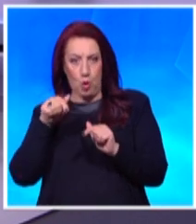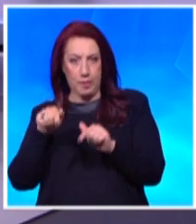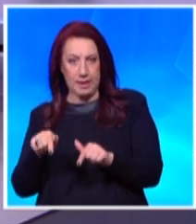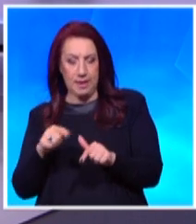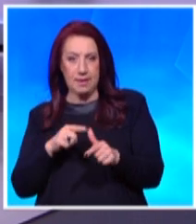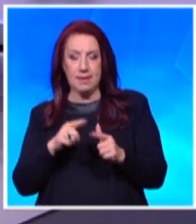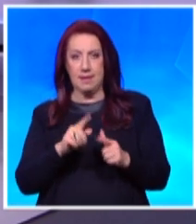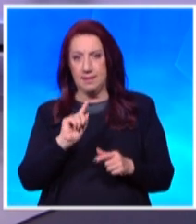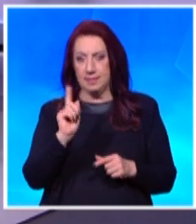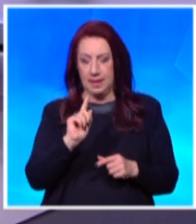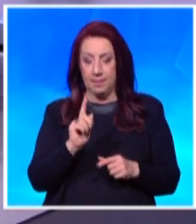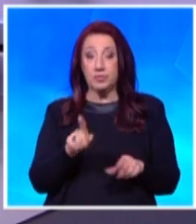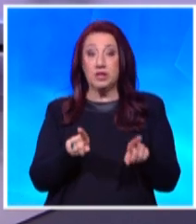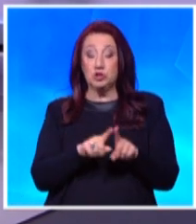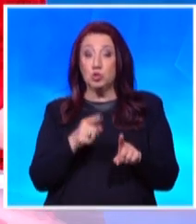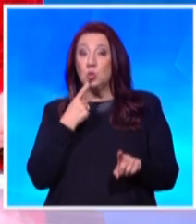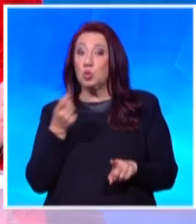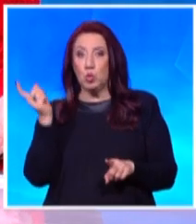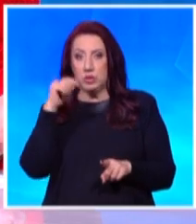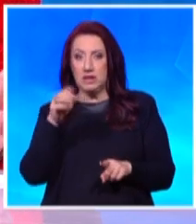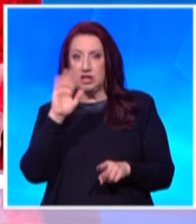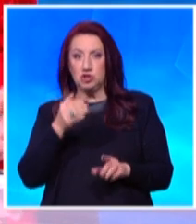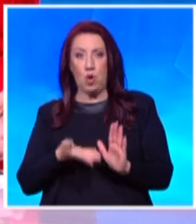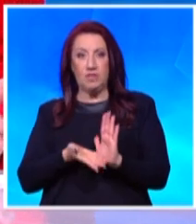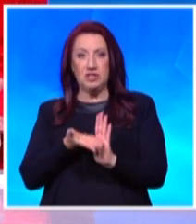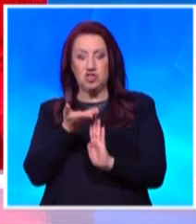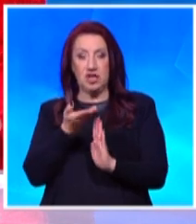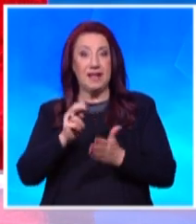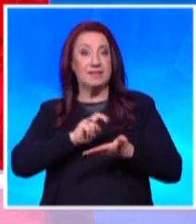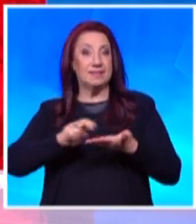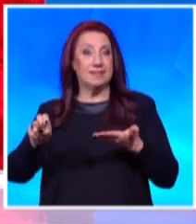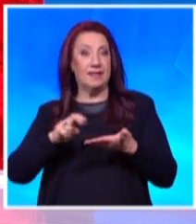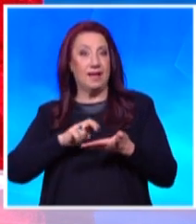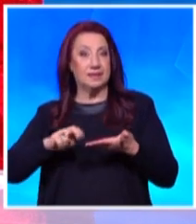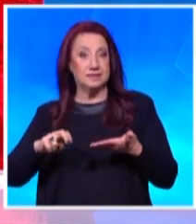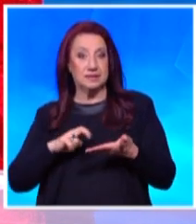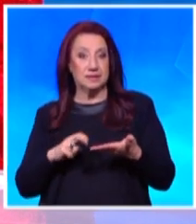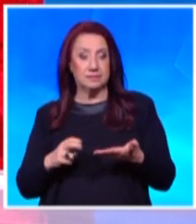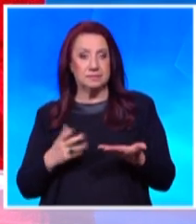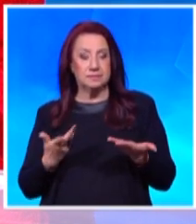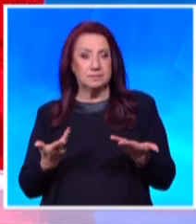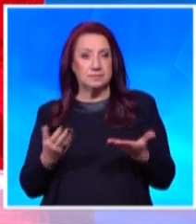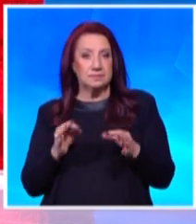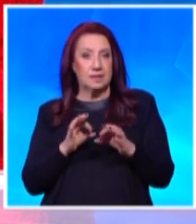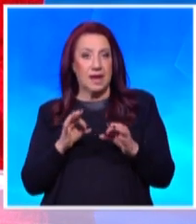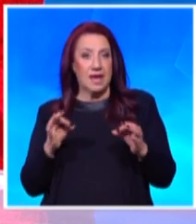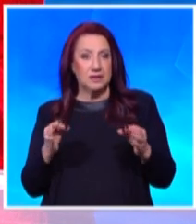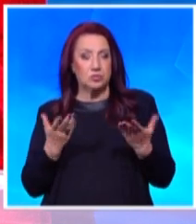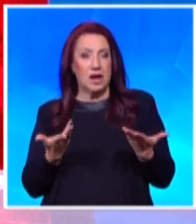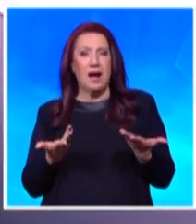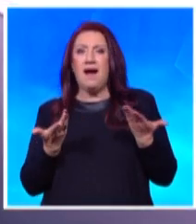данъци до година. А ясна ли е политиката на този нов бюджет, който ще ни се представи? Именно там е